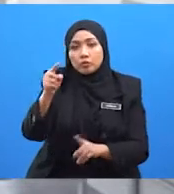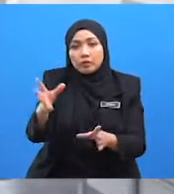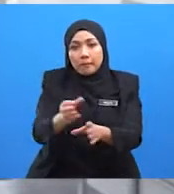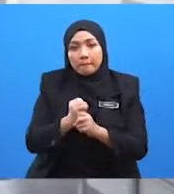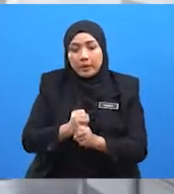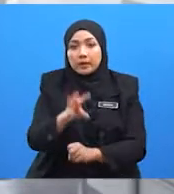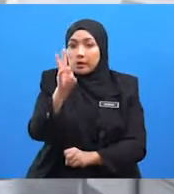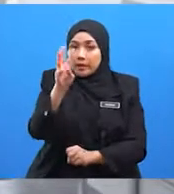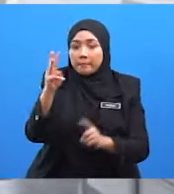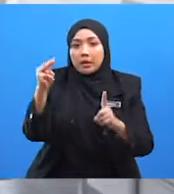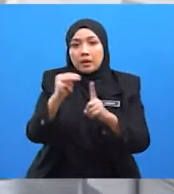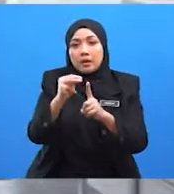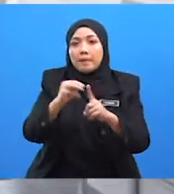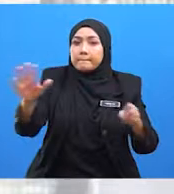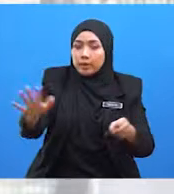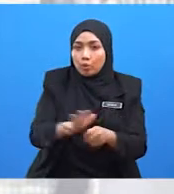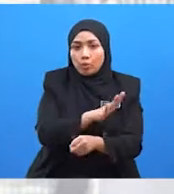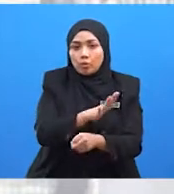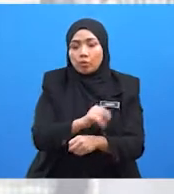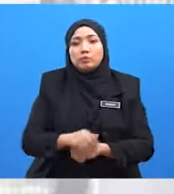6 markah penuh?